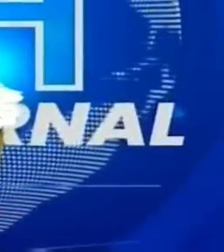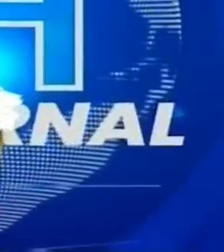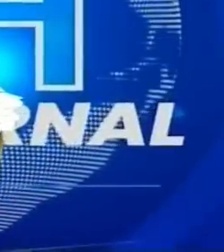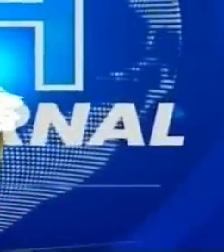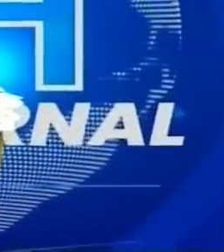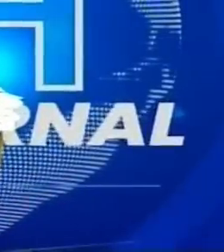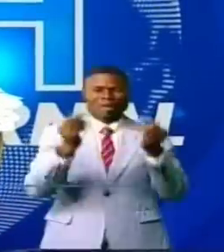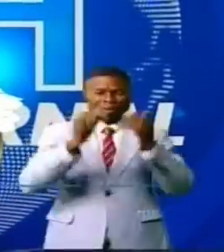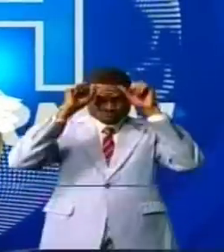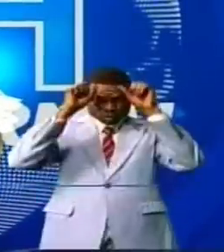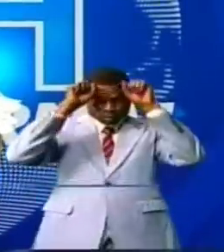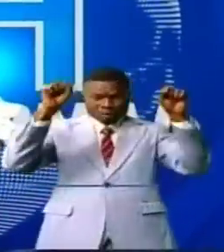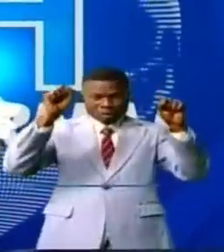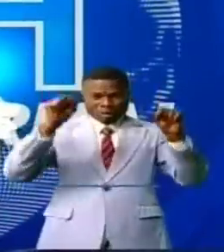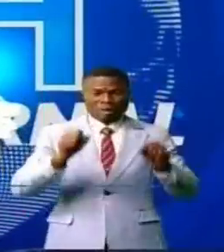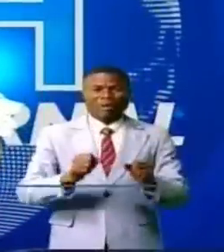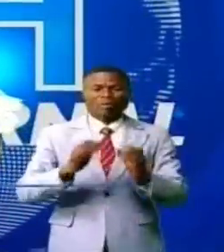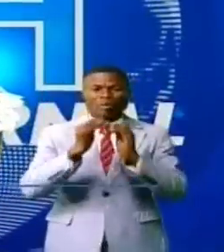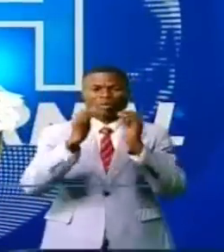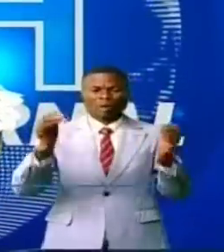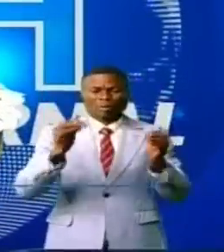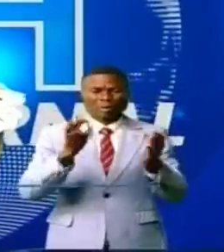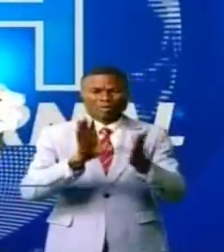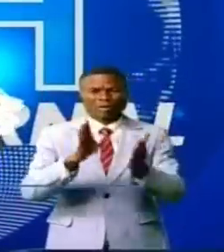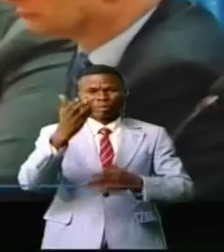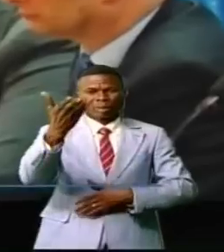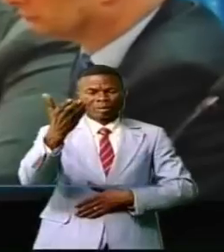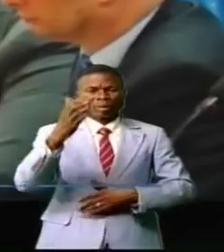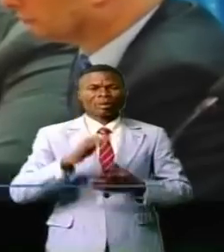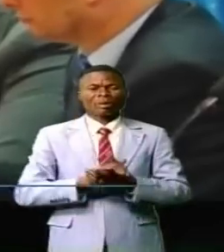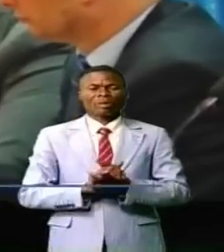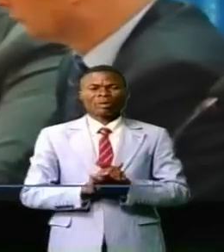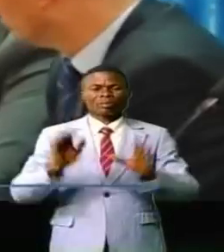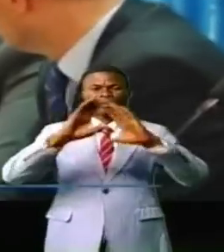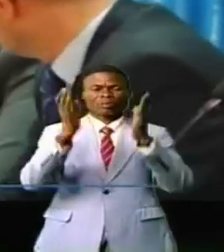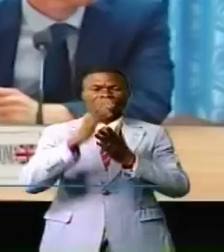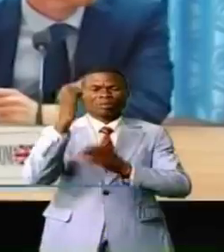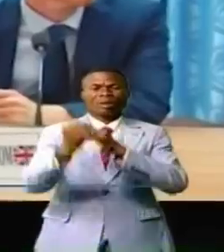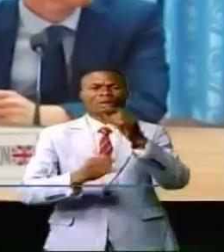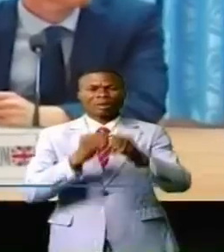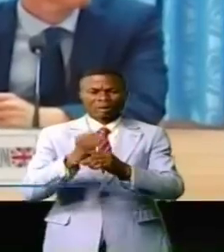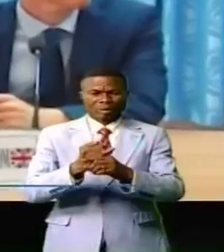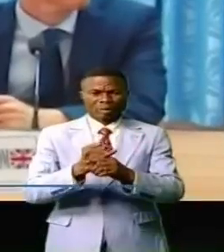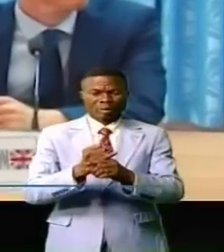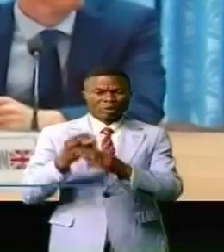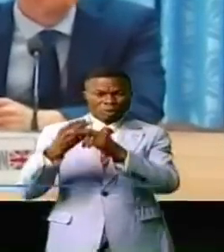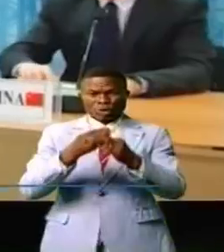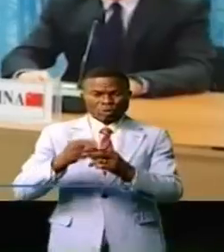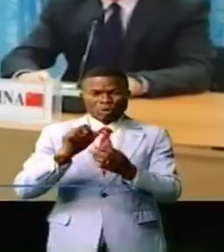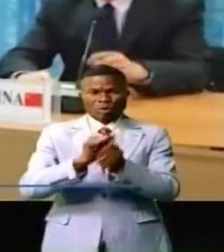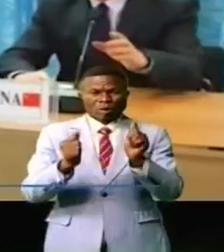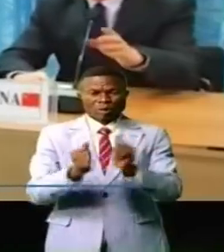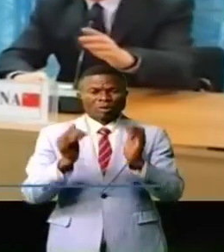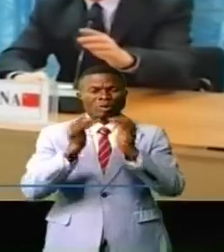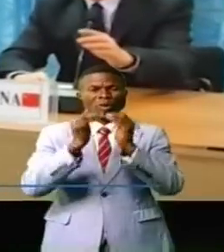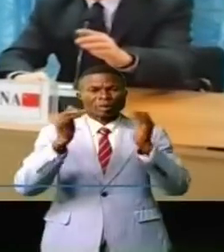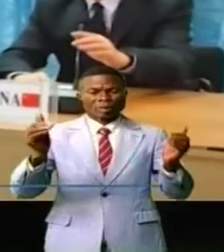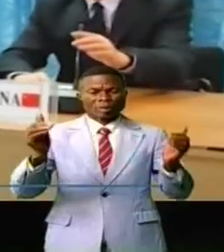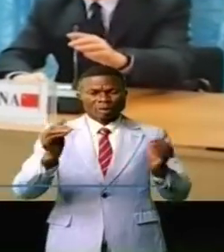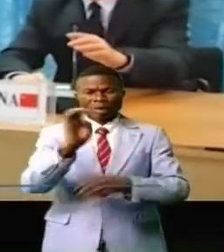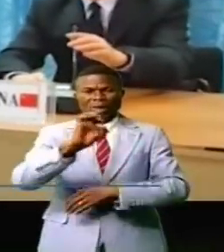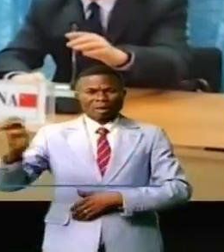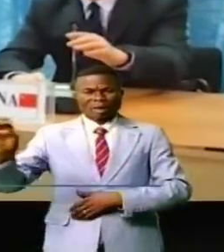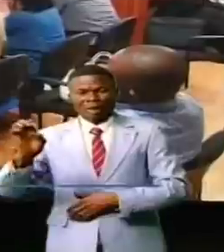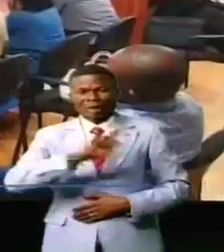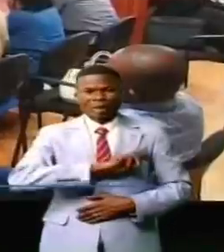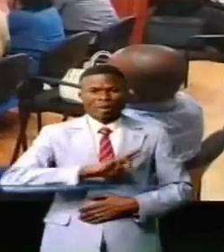l'équipe présidentielle de pacification. Giscard Koussema. La communauté internationale suit de très près les processus de pacification de l'Est de